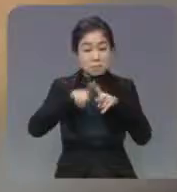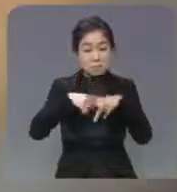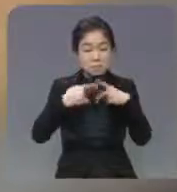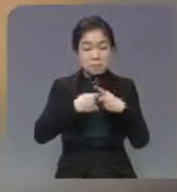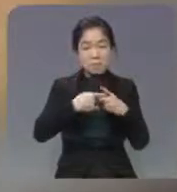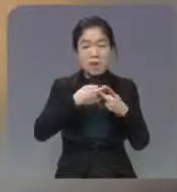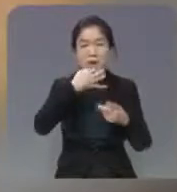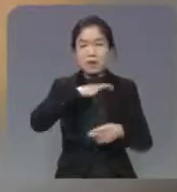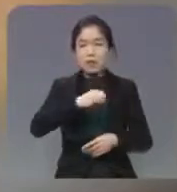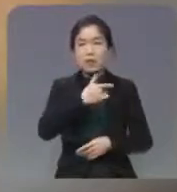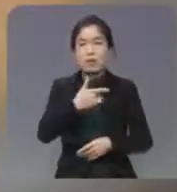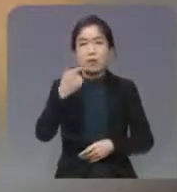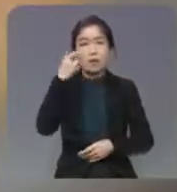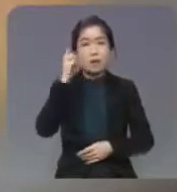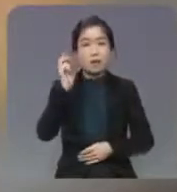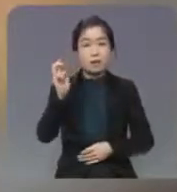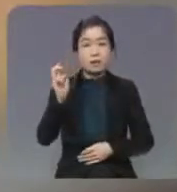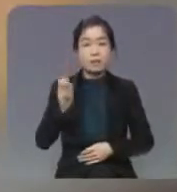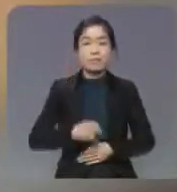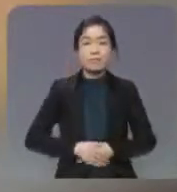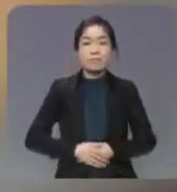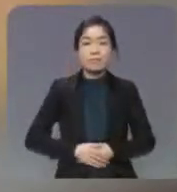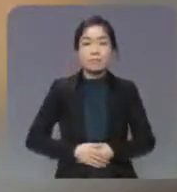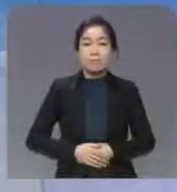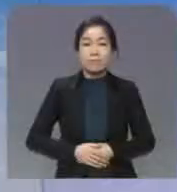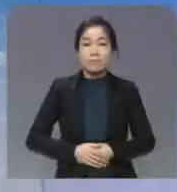보입니다. KBS 뉴스 배수영입니다.